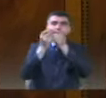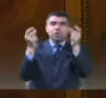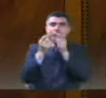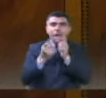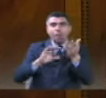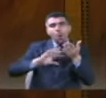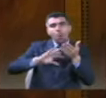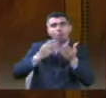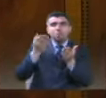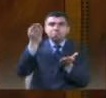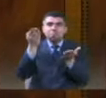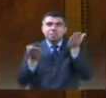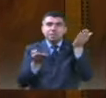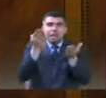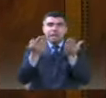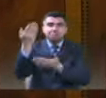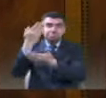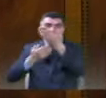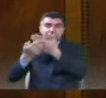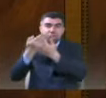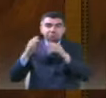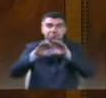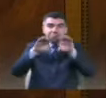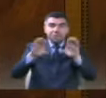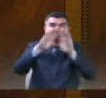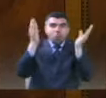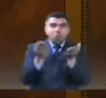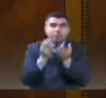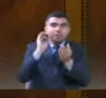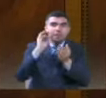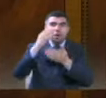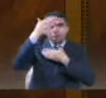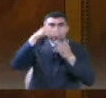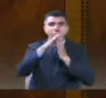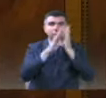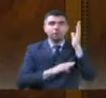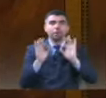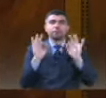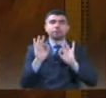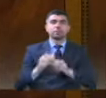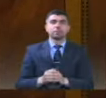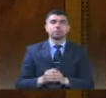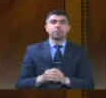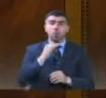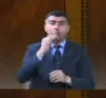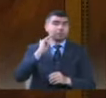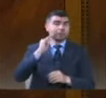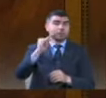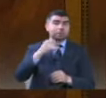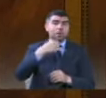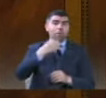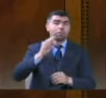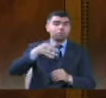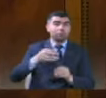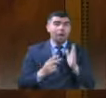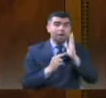والصاهرة على التوازنات الاقتصادية والاجتماعية والإنتاجية لبلادنا. وطبعا لا يمكن أن نحقق تقدما في